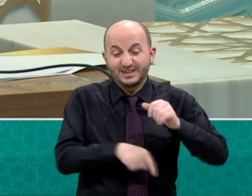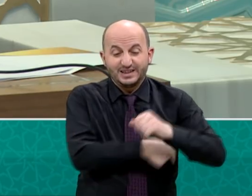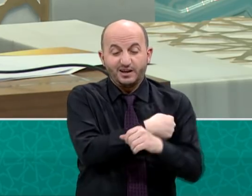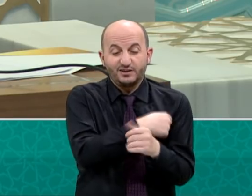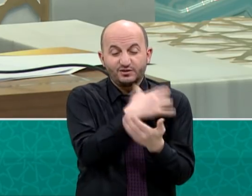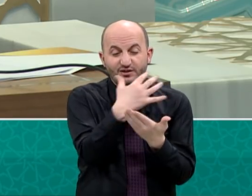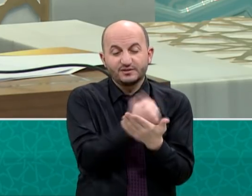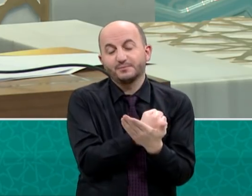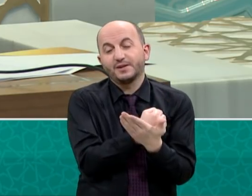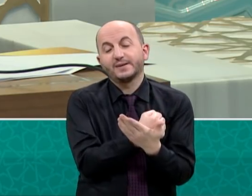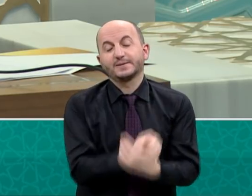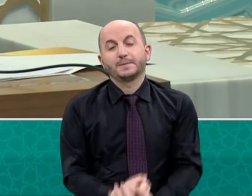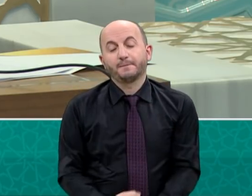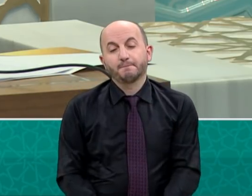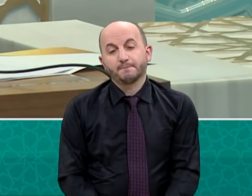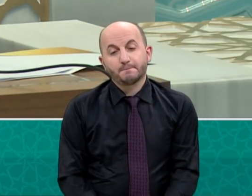kazanmak demek.